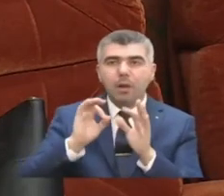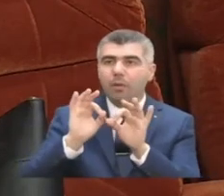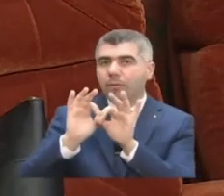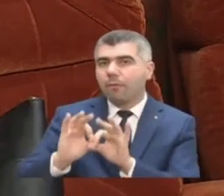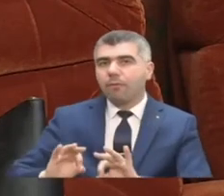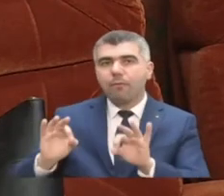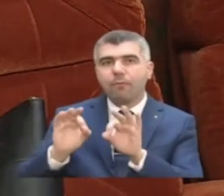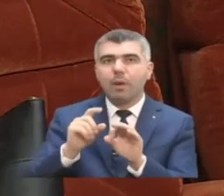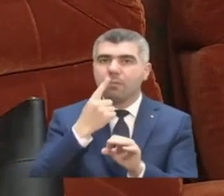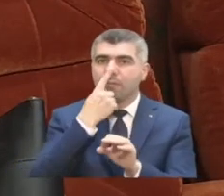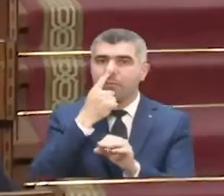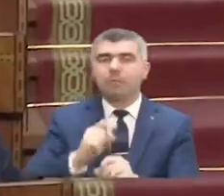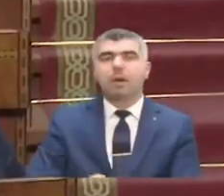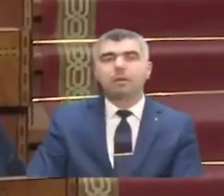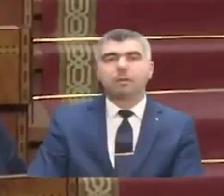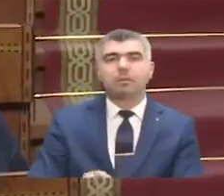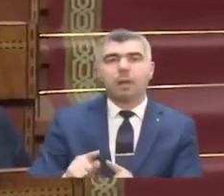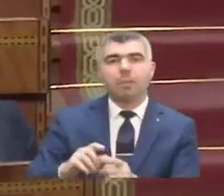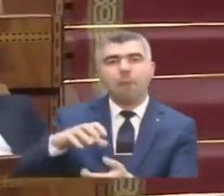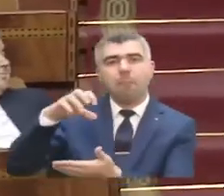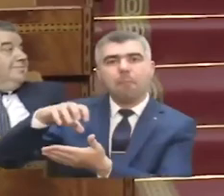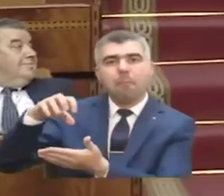كل الدول